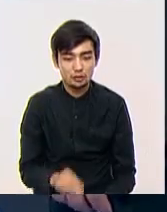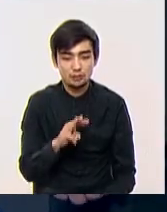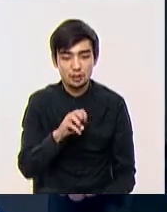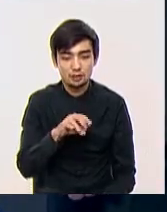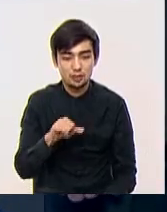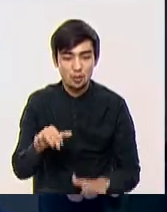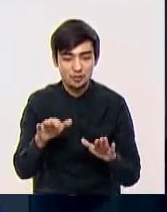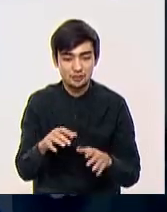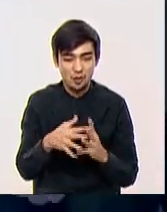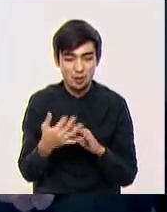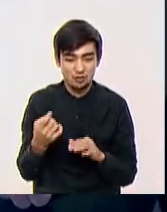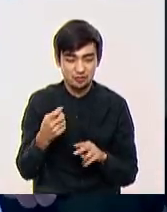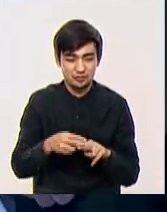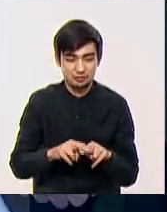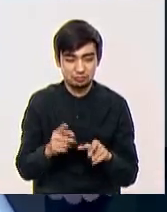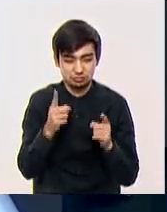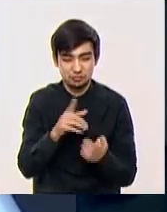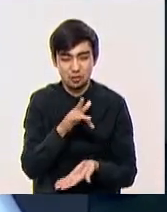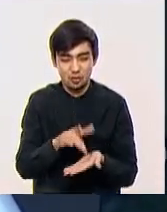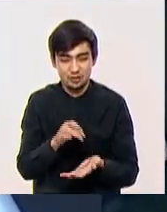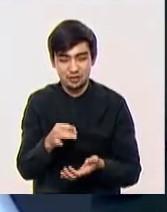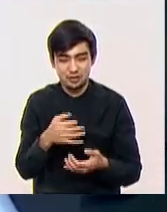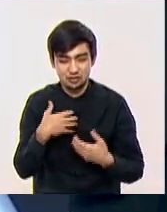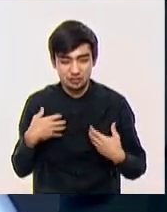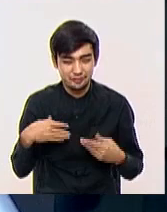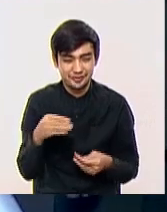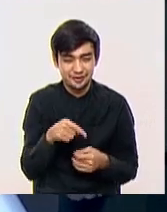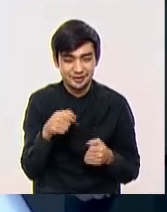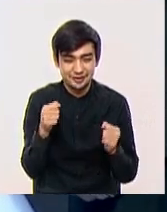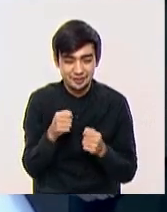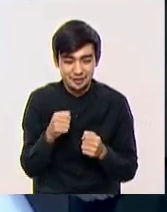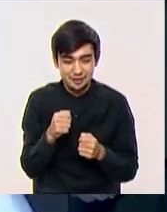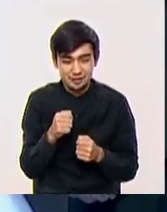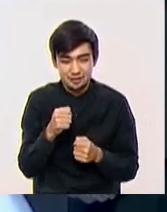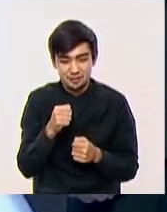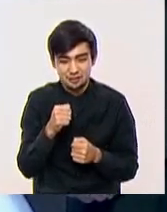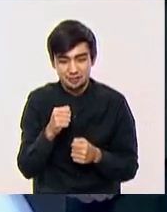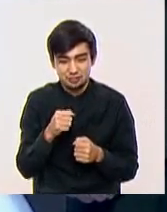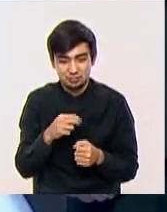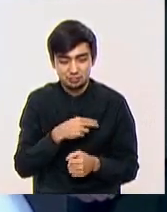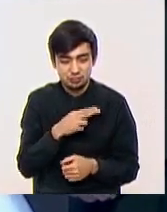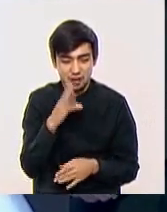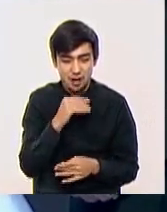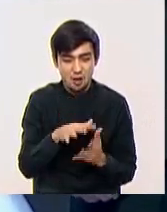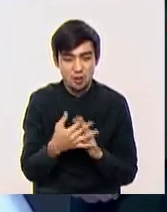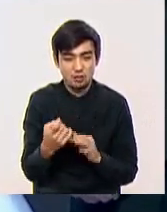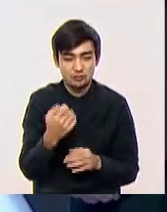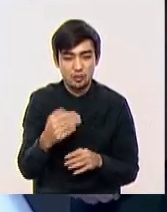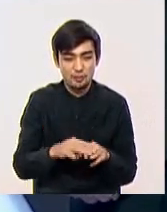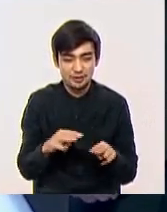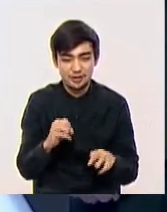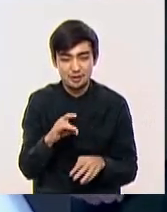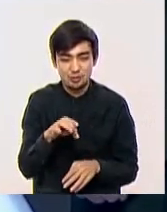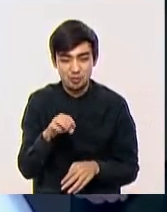Маңғыстаулық шаруалардың ірі қалалары мен жылқылары биыл қыстан аман шықпауы мүмкін. Өйткені ауыл шаруашылығы министрі Ербол Қарашөкеевтің өзі